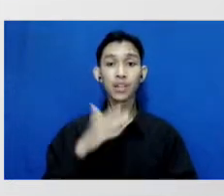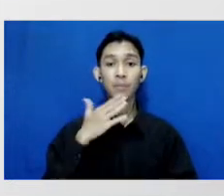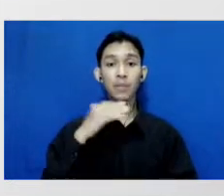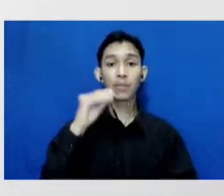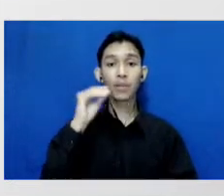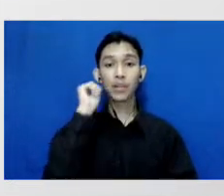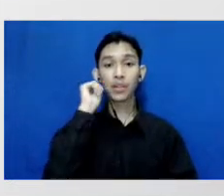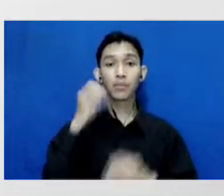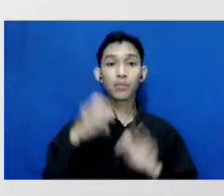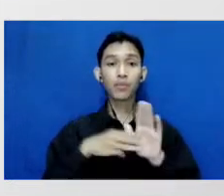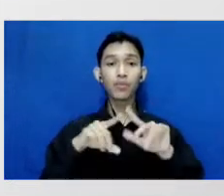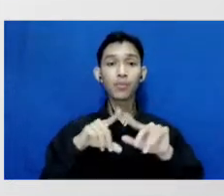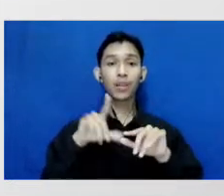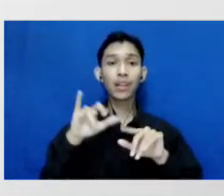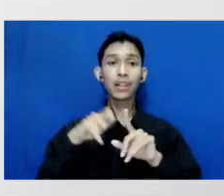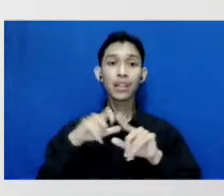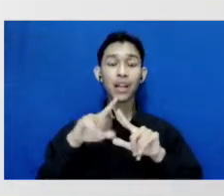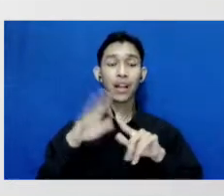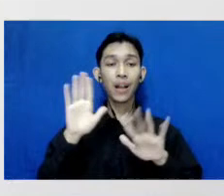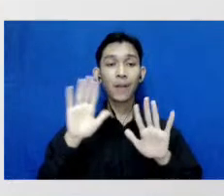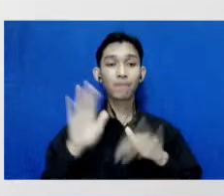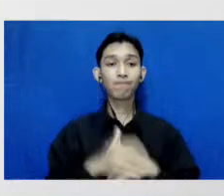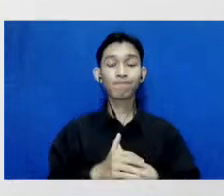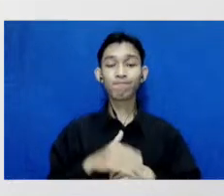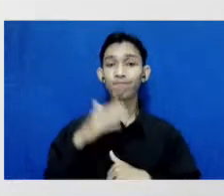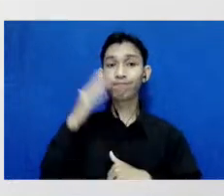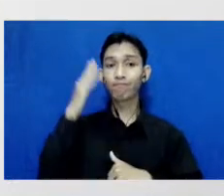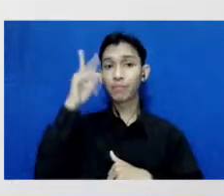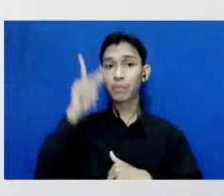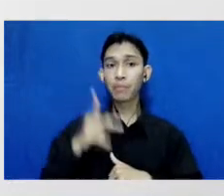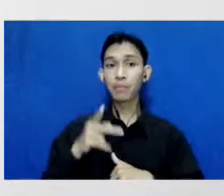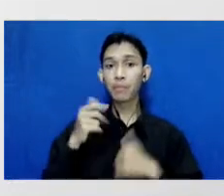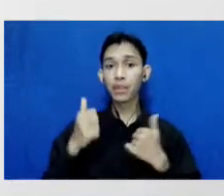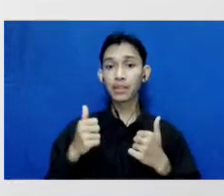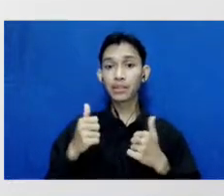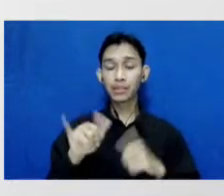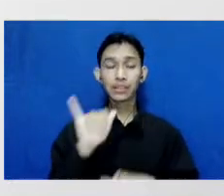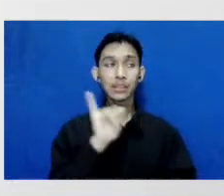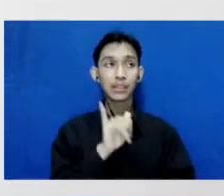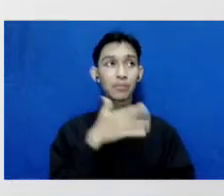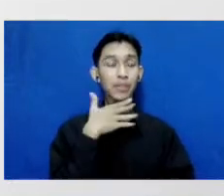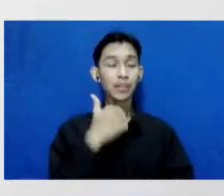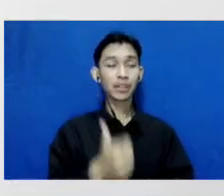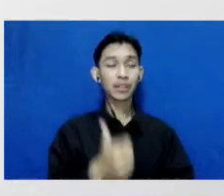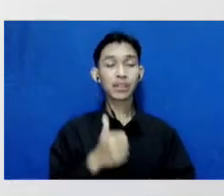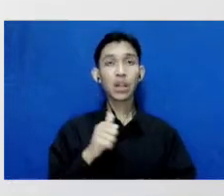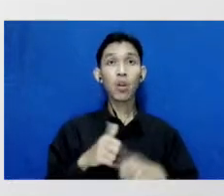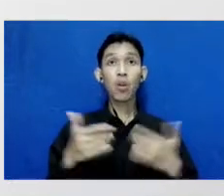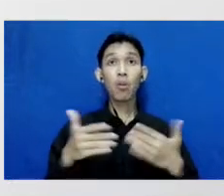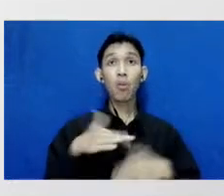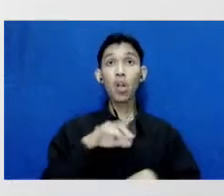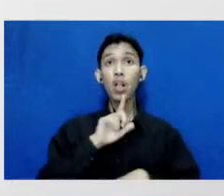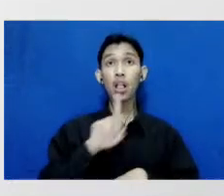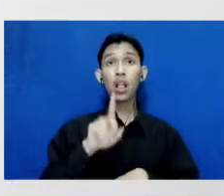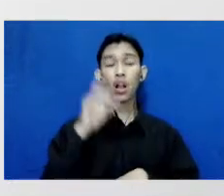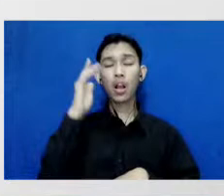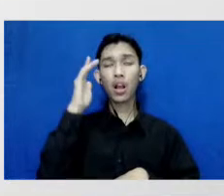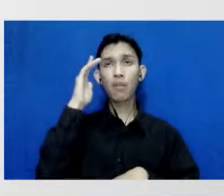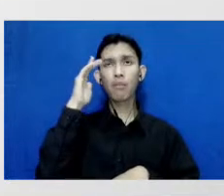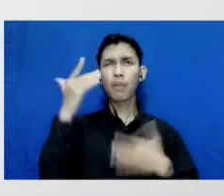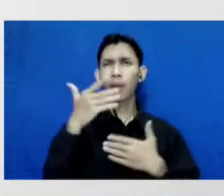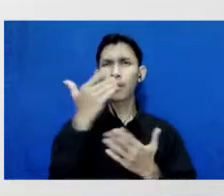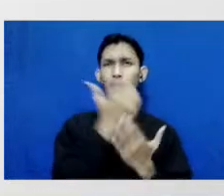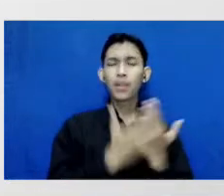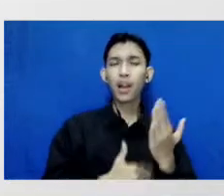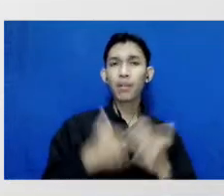Malika. Ya, kabar baik, Pak. Kabar baik. Pak Joshua, kita mau tahu lebih banyak bagaimana kebijakan pemerintah